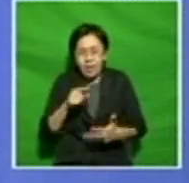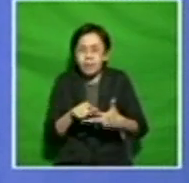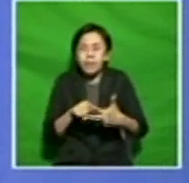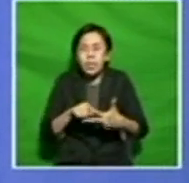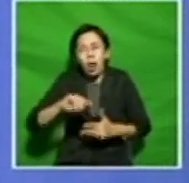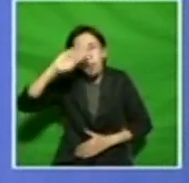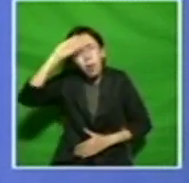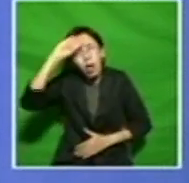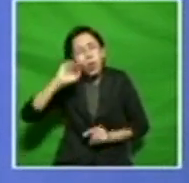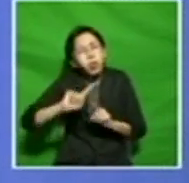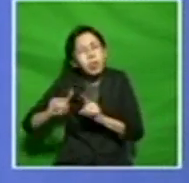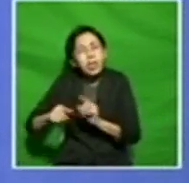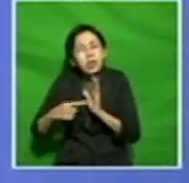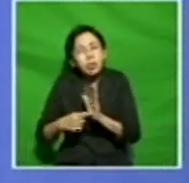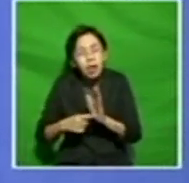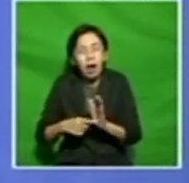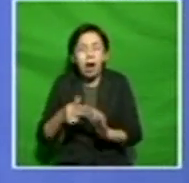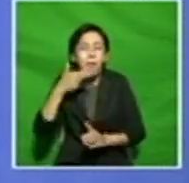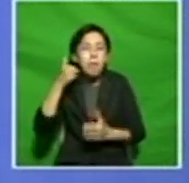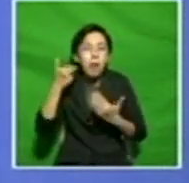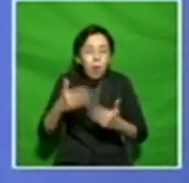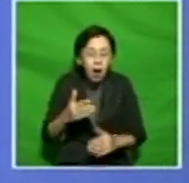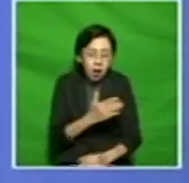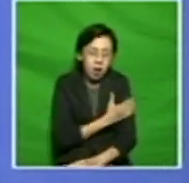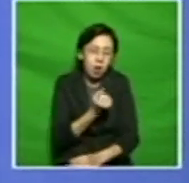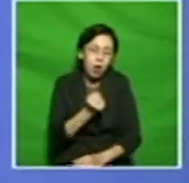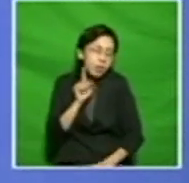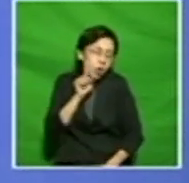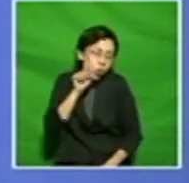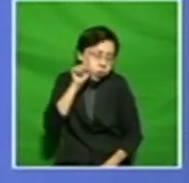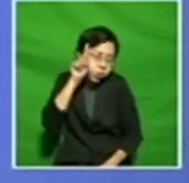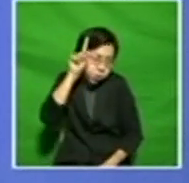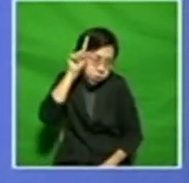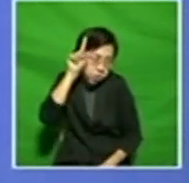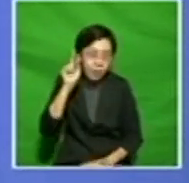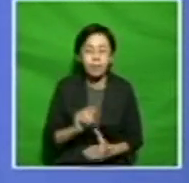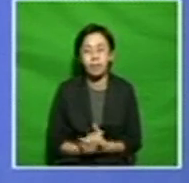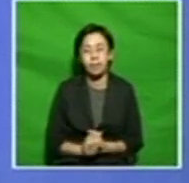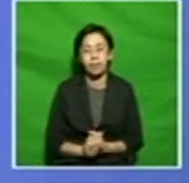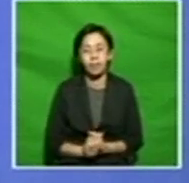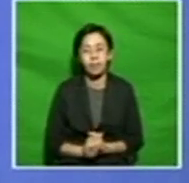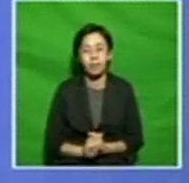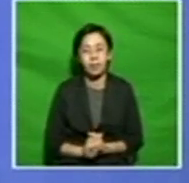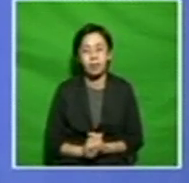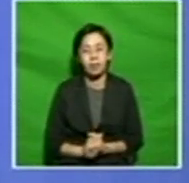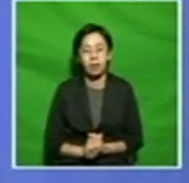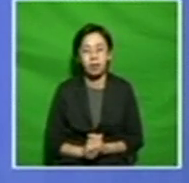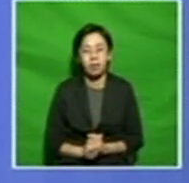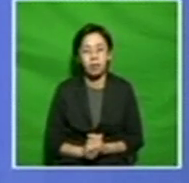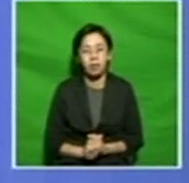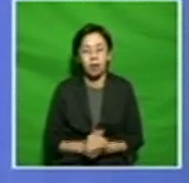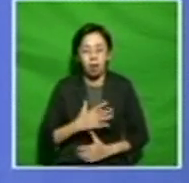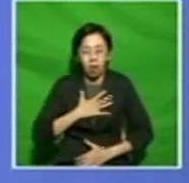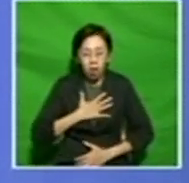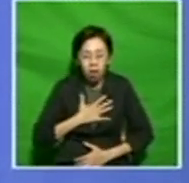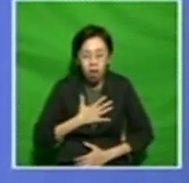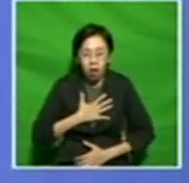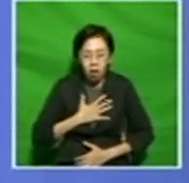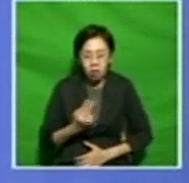ระบุเช่นโรคเบาหวานความดันสูงทางเดินอากาศหาย